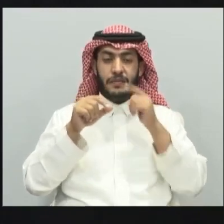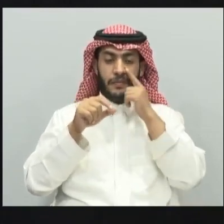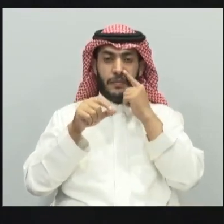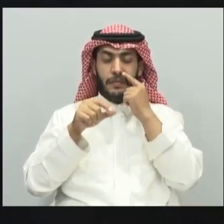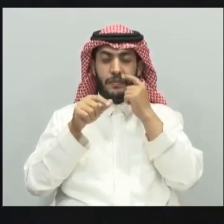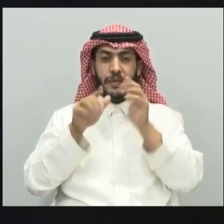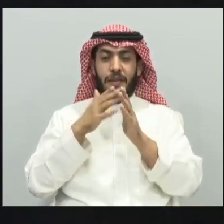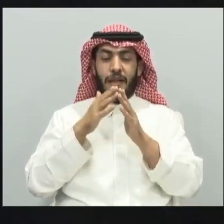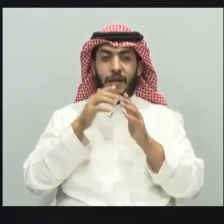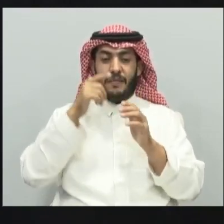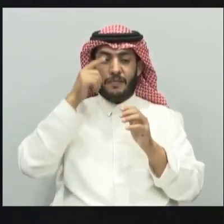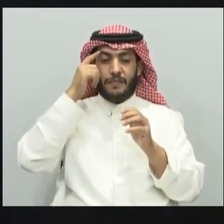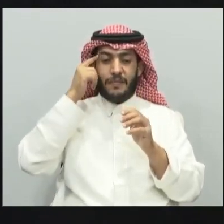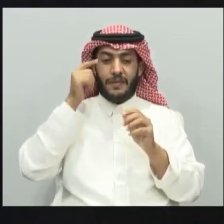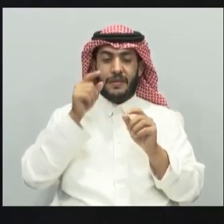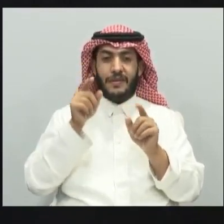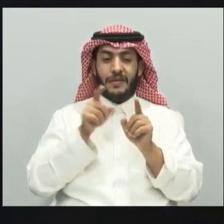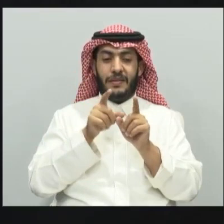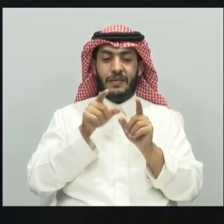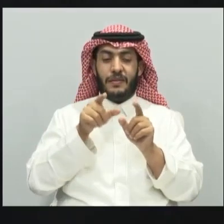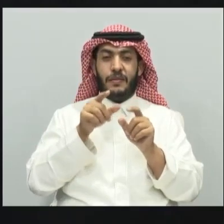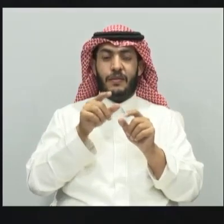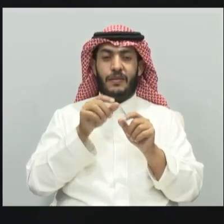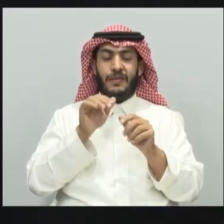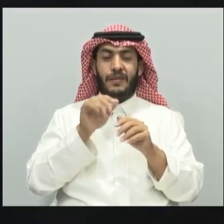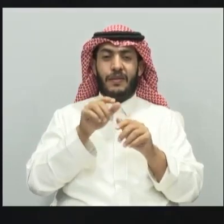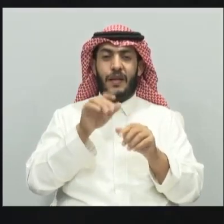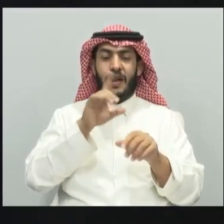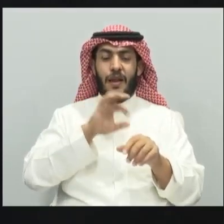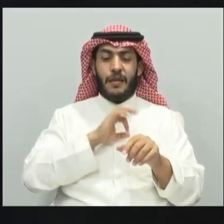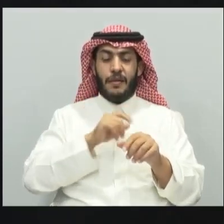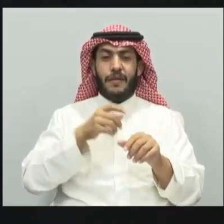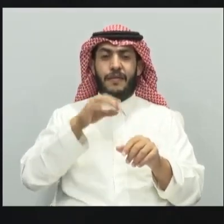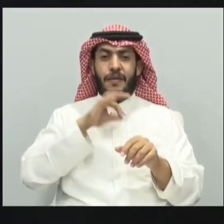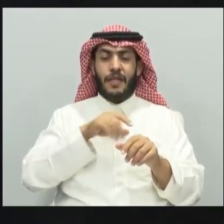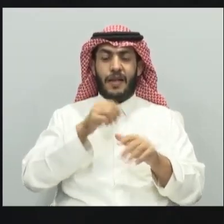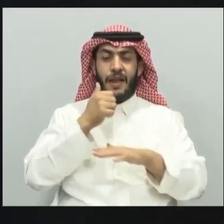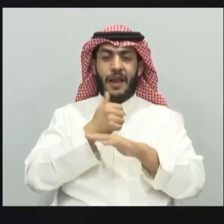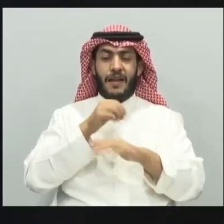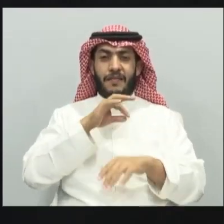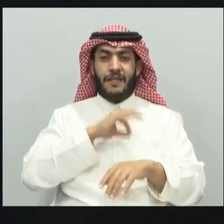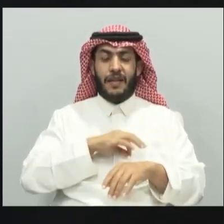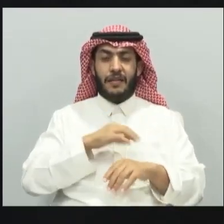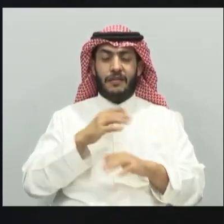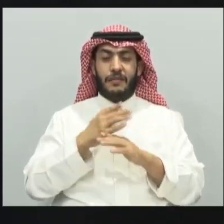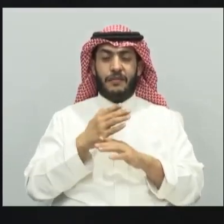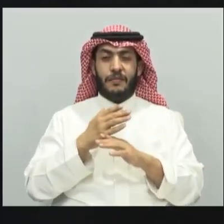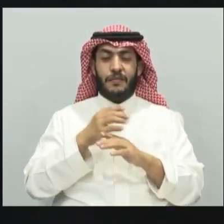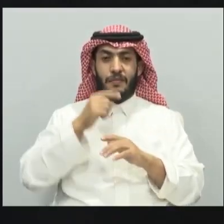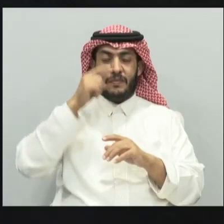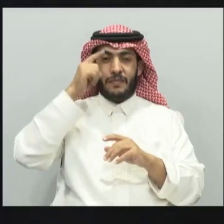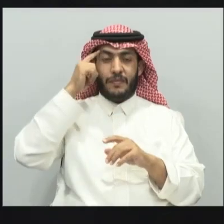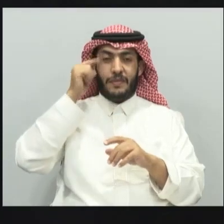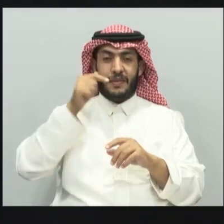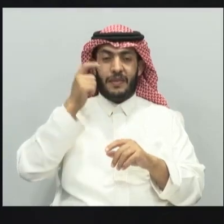كتاب وان كان جزءا يسيرا لكنه رحمه الله تعالى ذكر بعض القواعد النافعه التي من